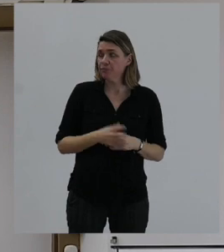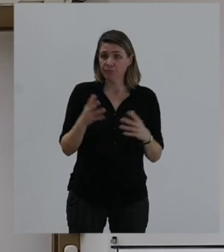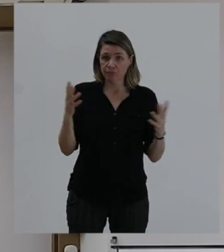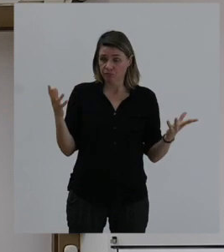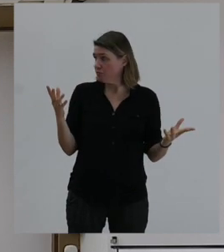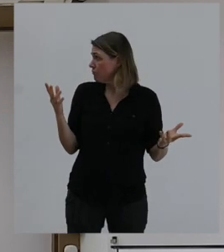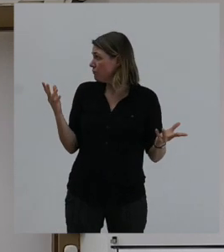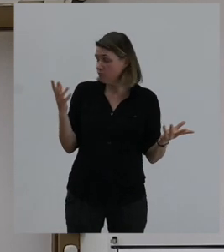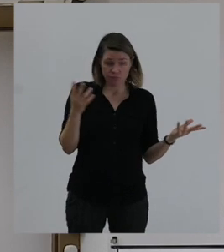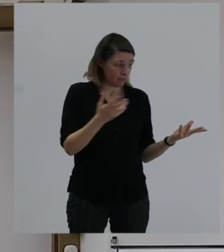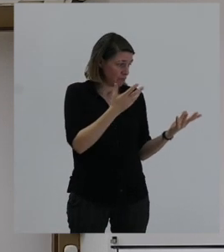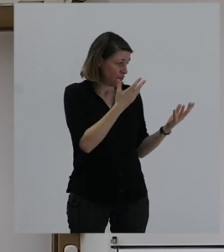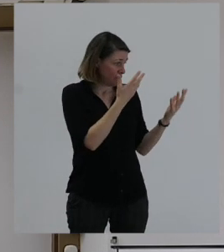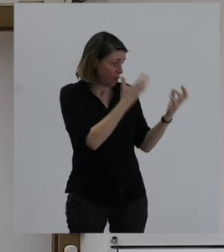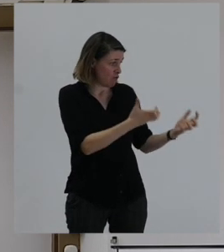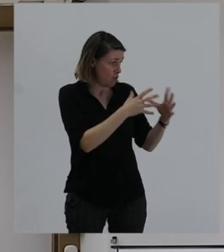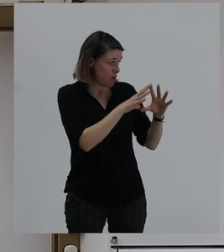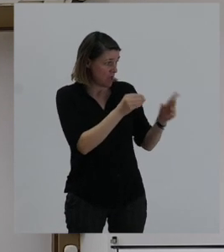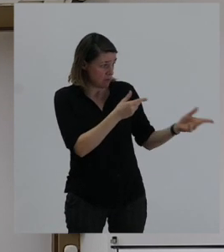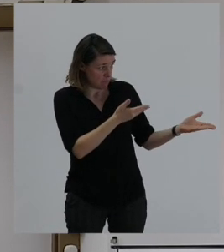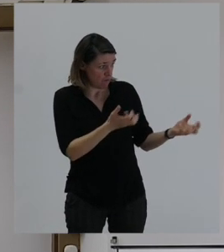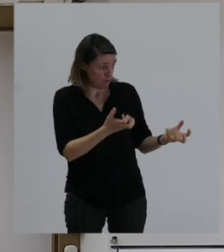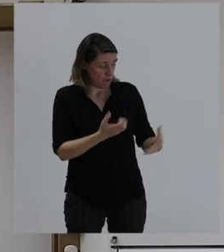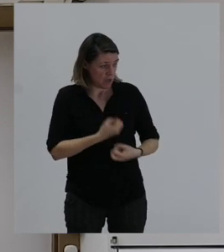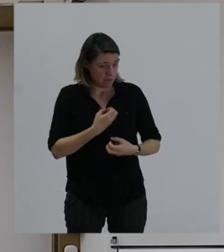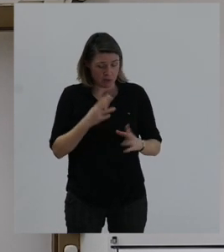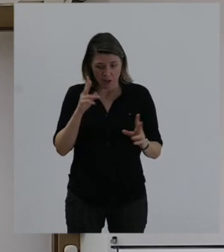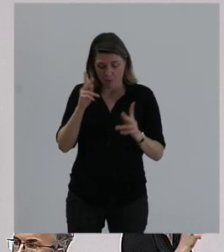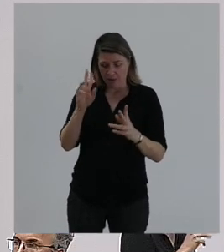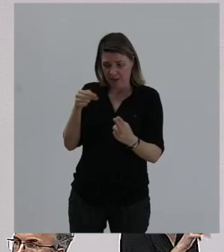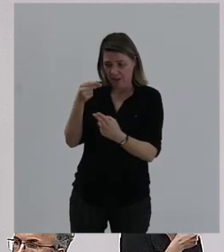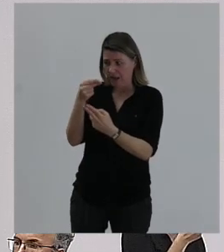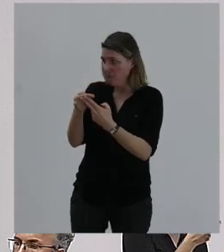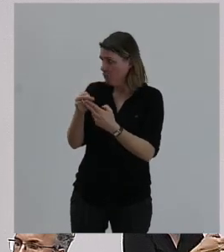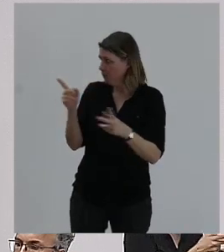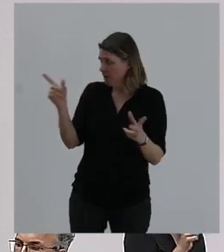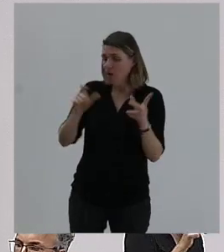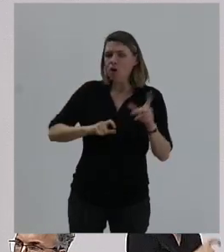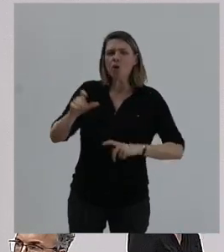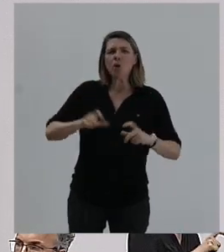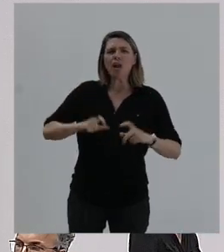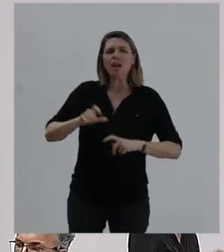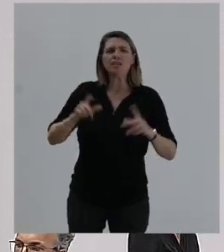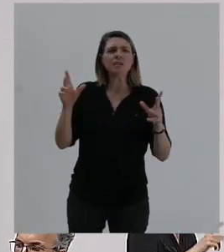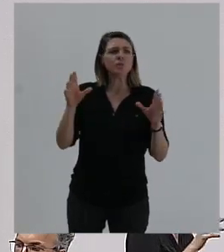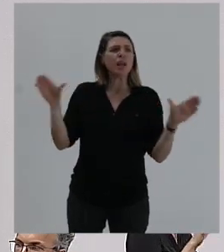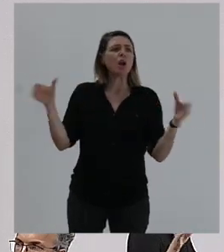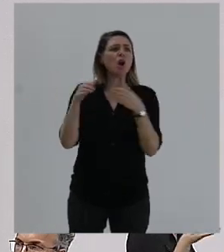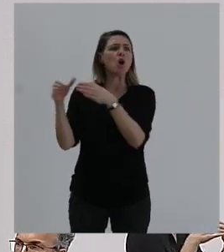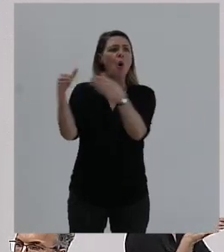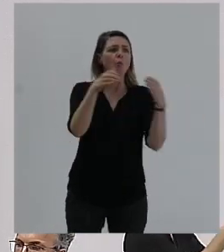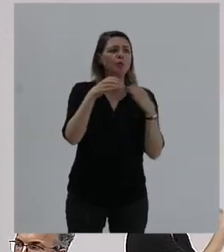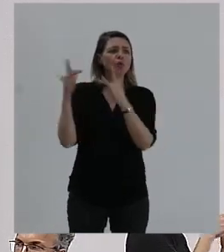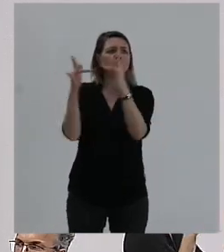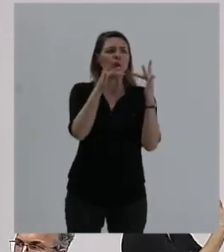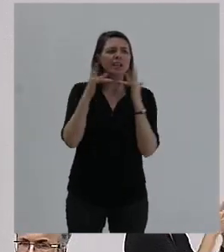vous exprimer sur le sujet rapidement ? La question de notre collègue sur les campus connectés, qui sont, il n'était pas